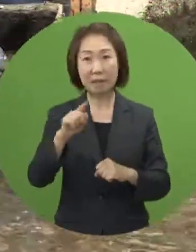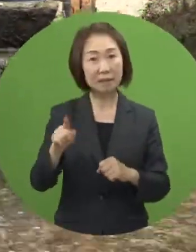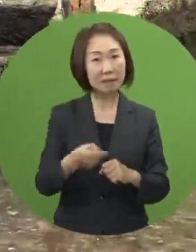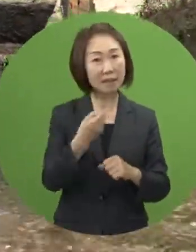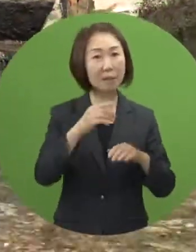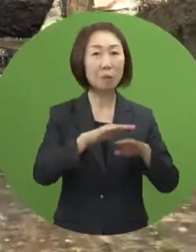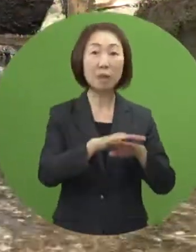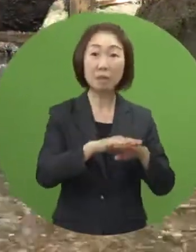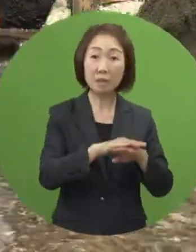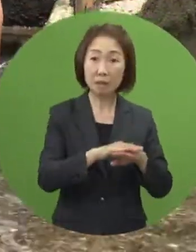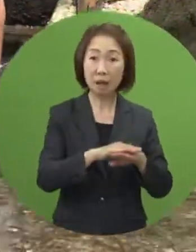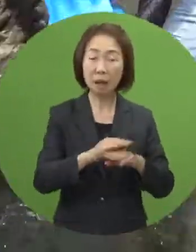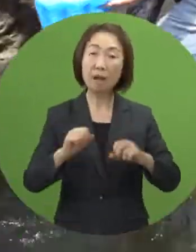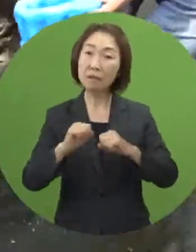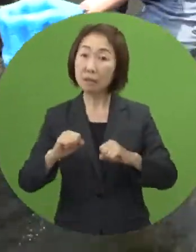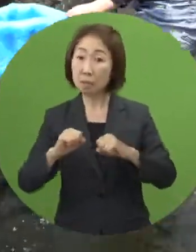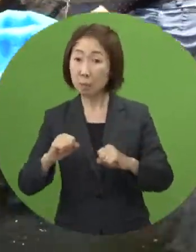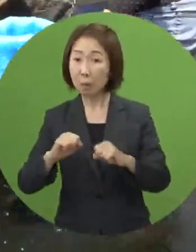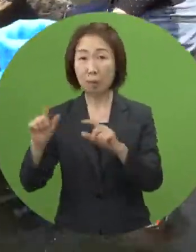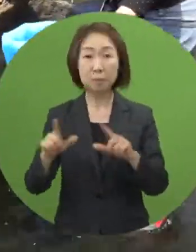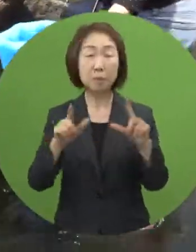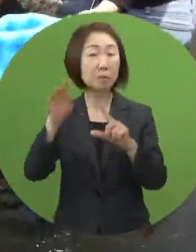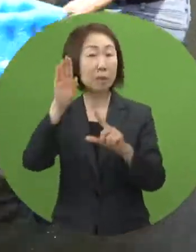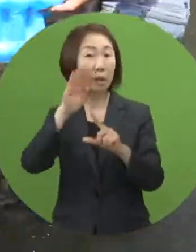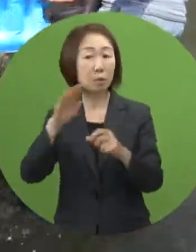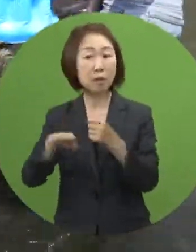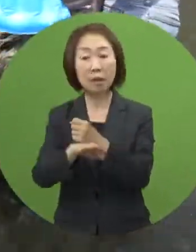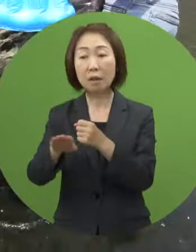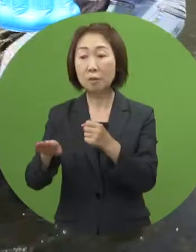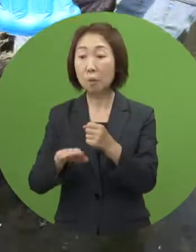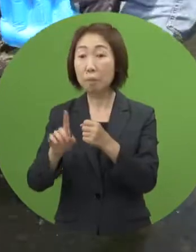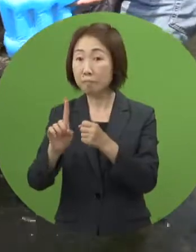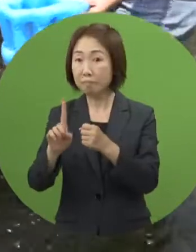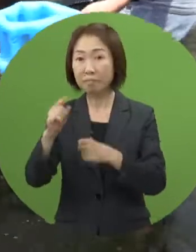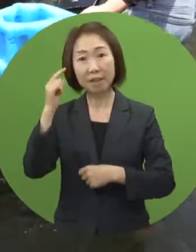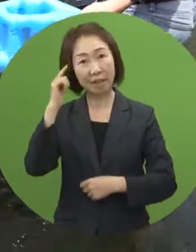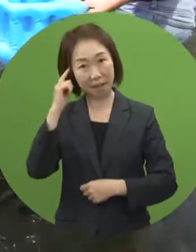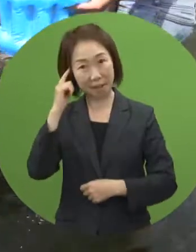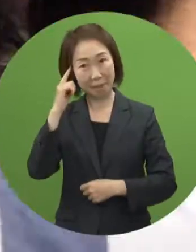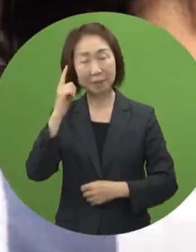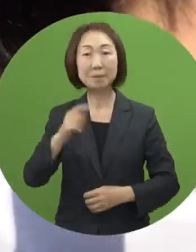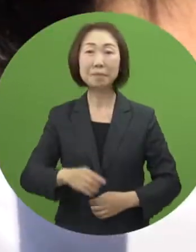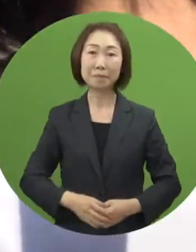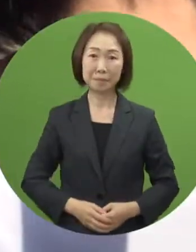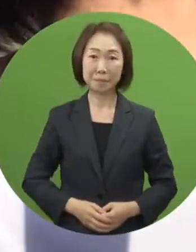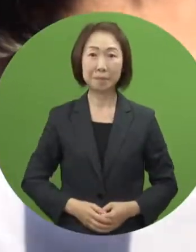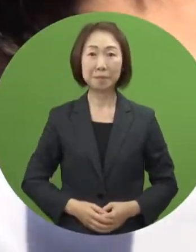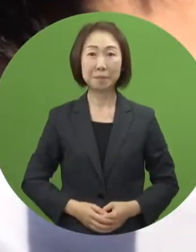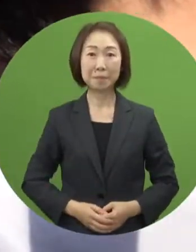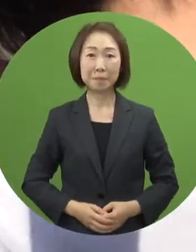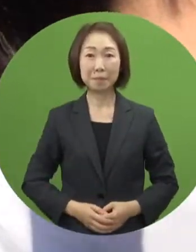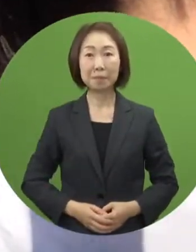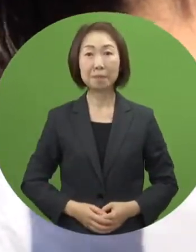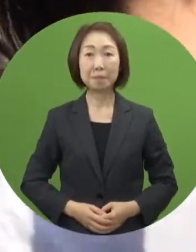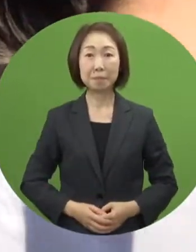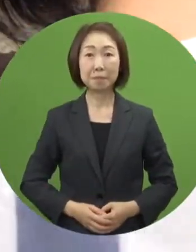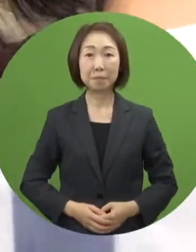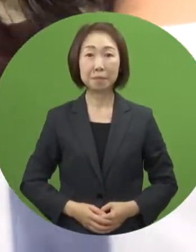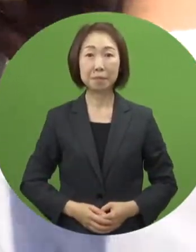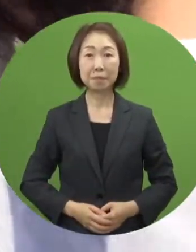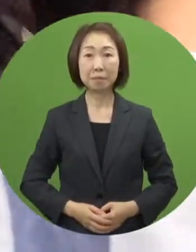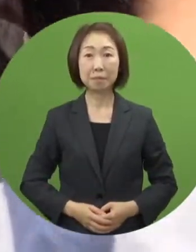然の大切さや生き物にとって住みやすい環境を考えるものです。 うわ、すごい緑